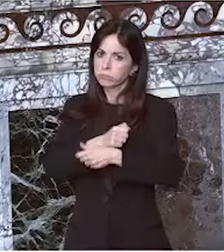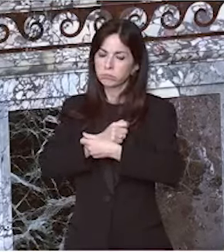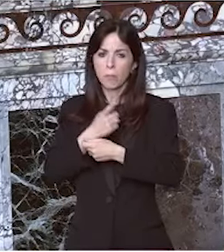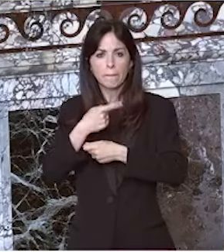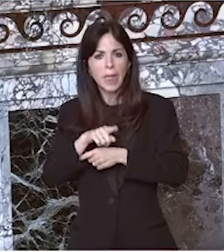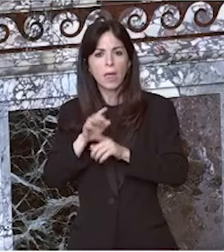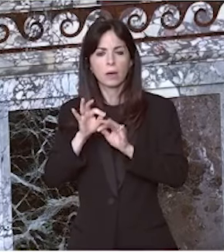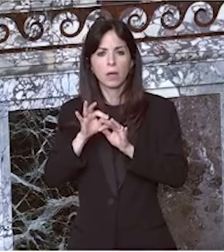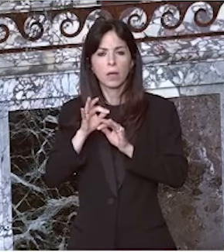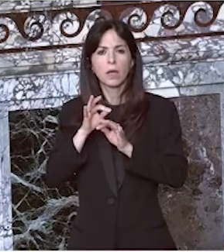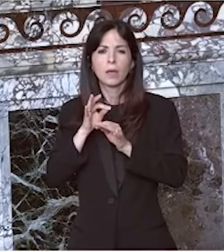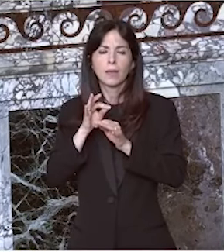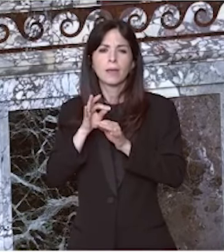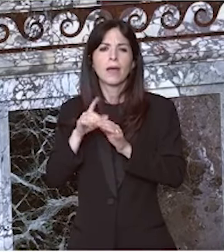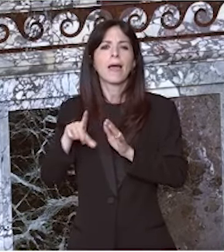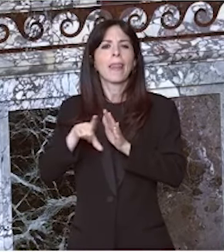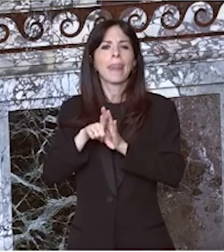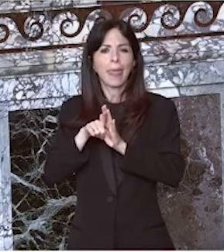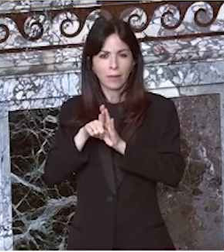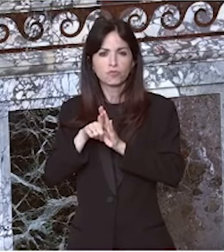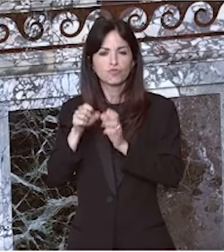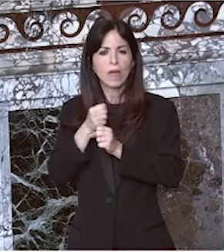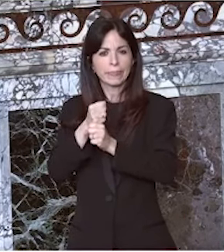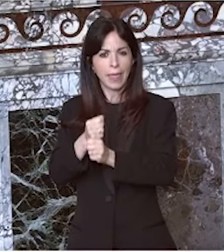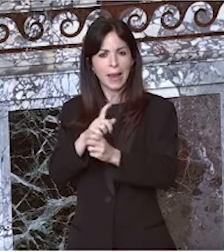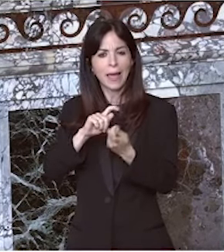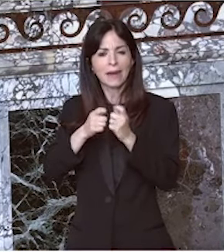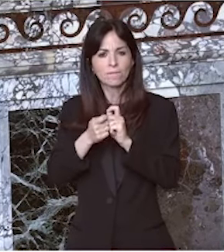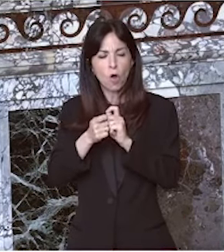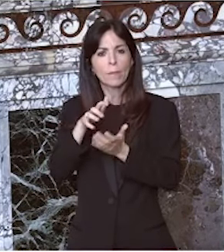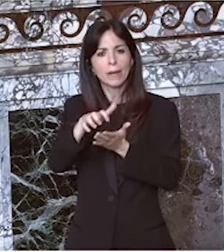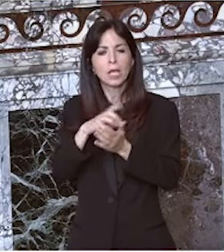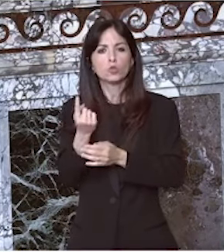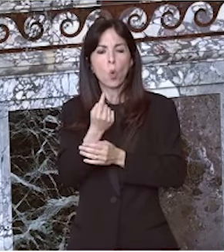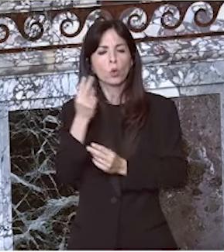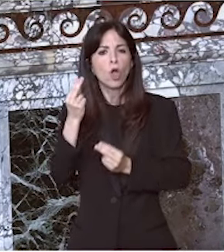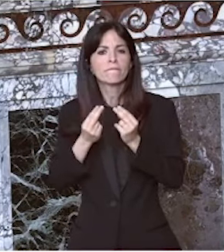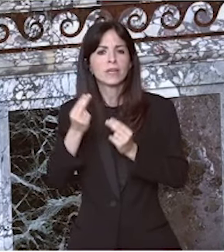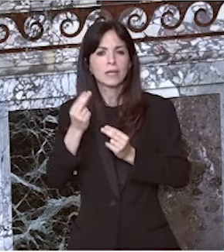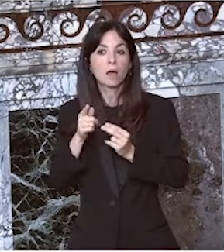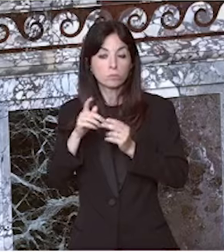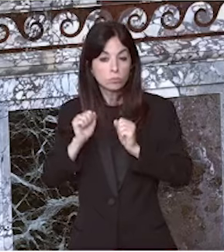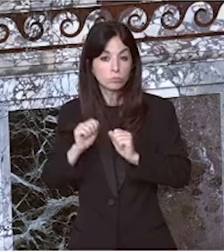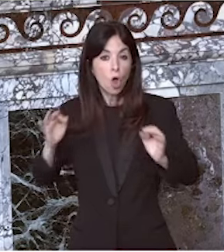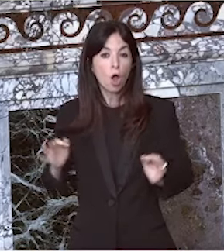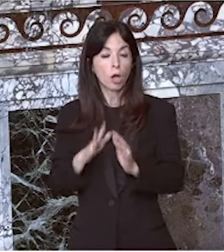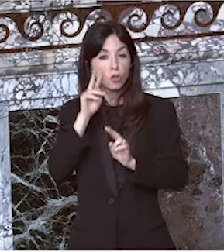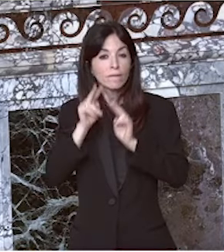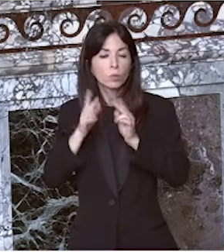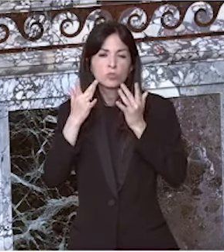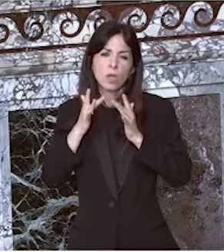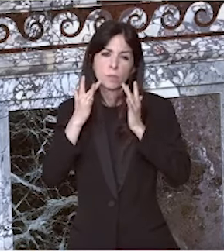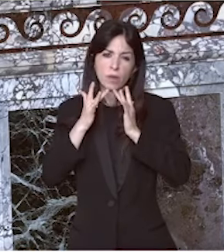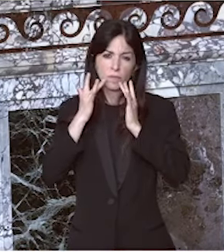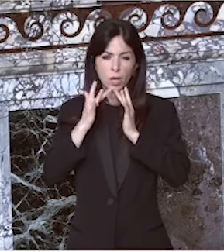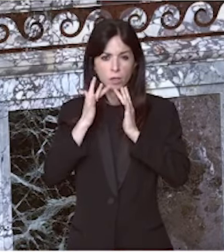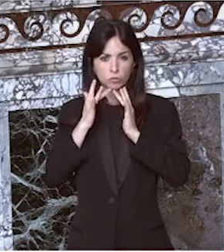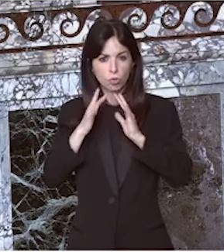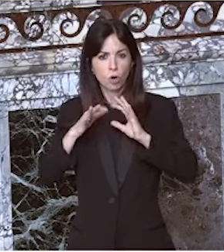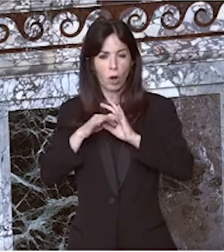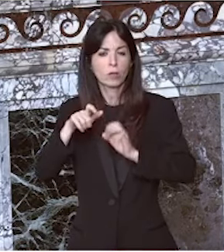l'attuazione della legge delega di riforma del testo unico della finanza sia l'occasione per valutare una semplificazione dei